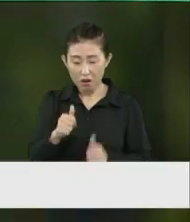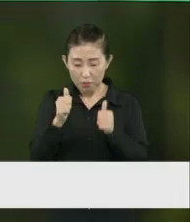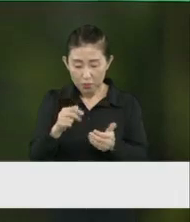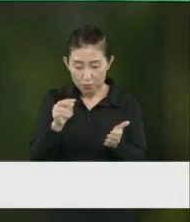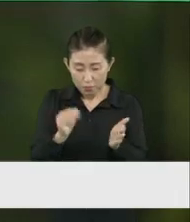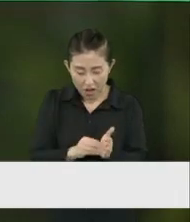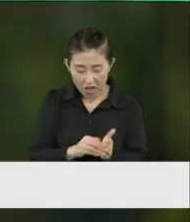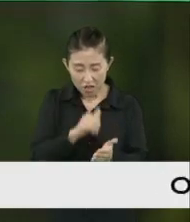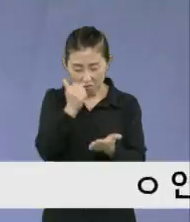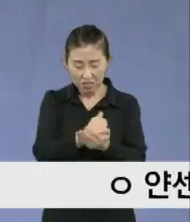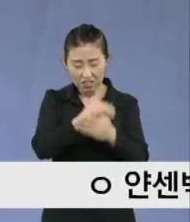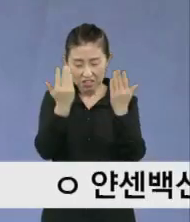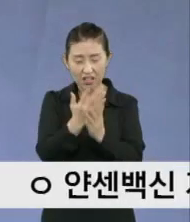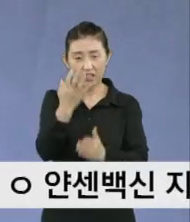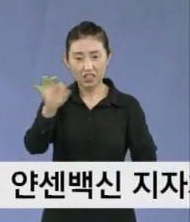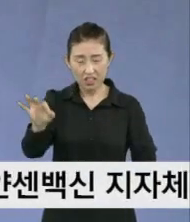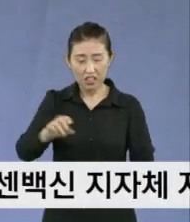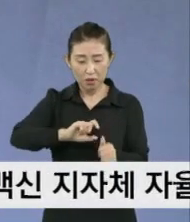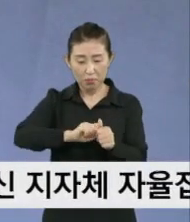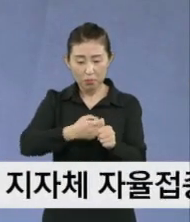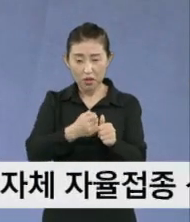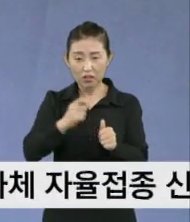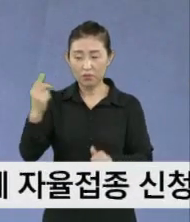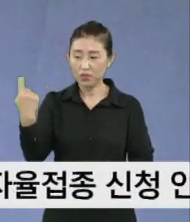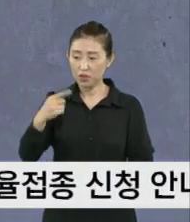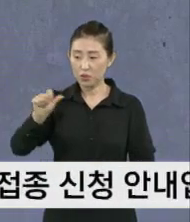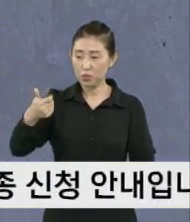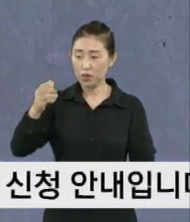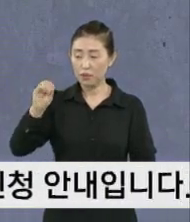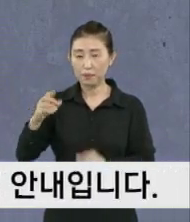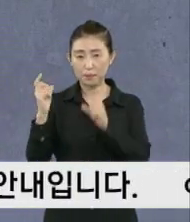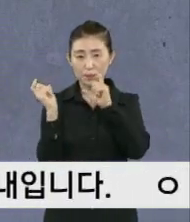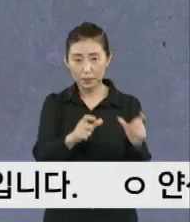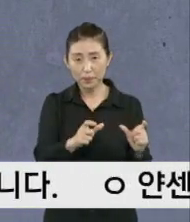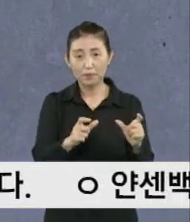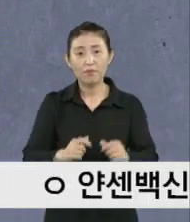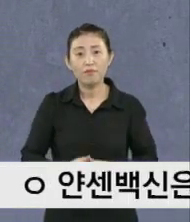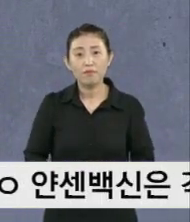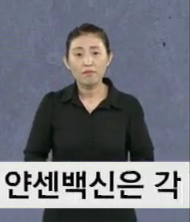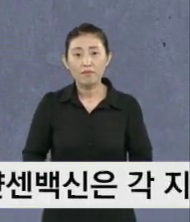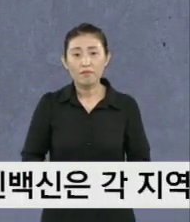공소사실에 유죄로 인정해 벌금 1500만 원을 선고했습니다